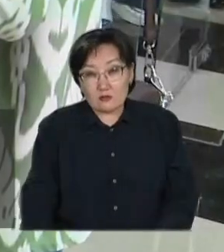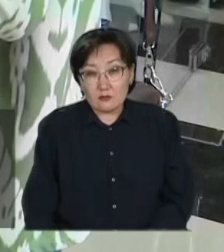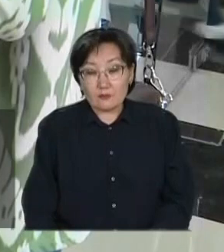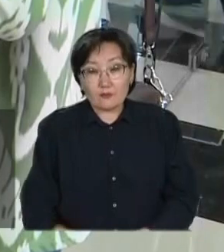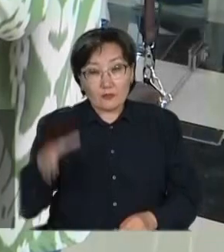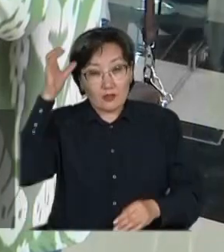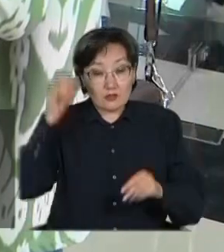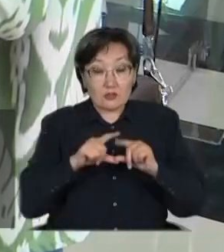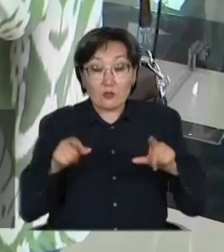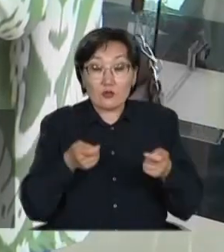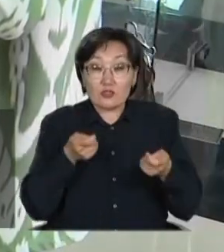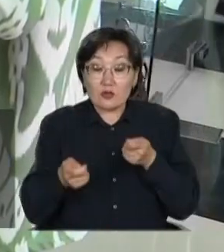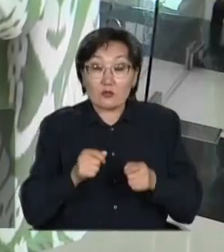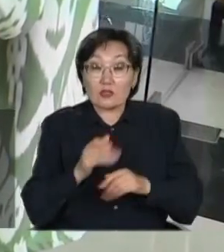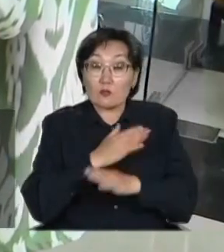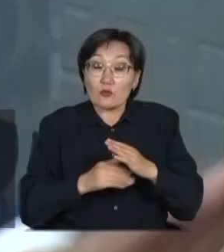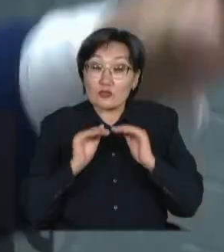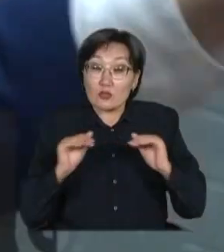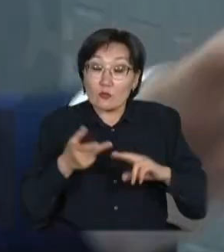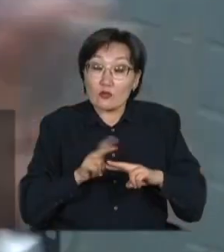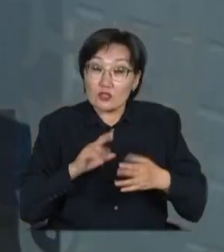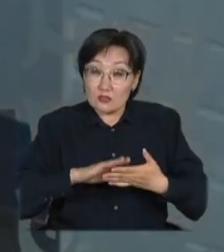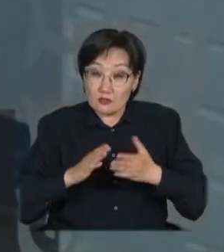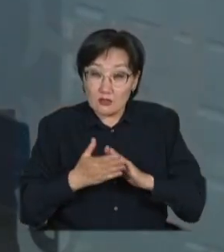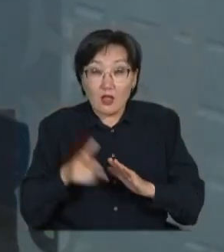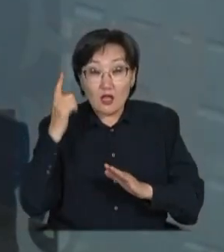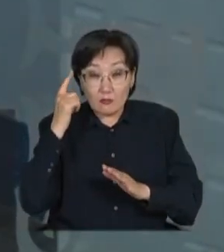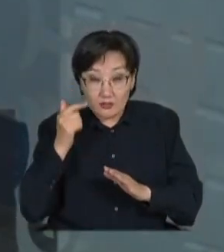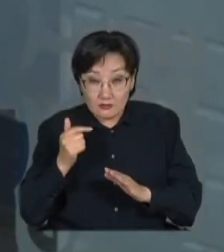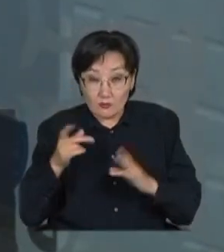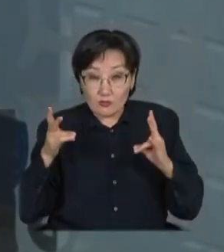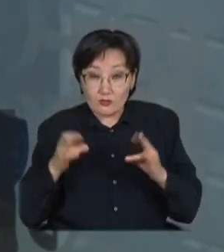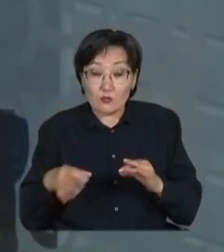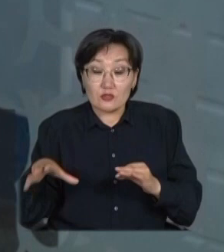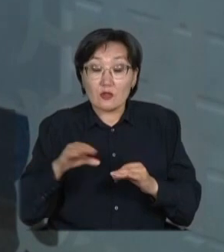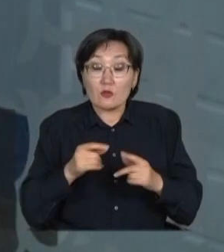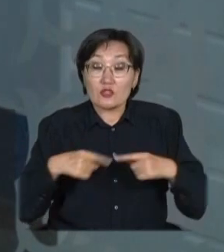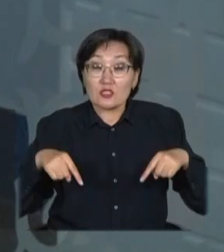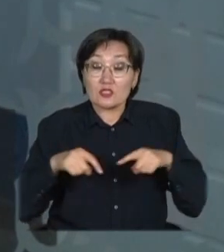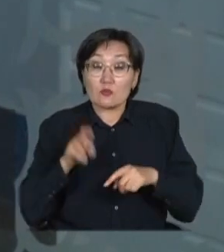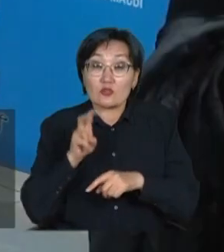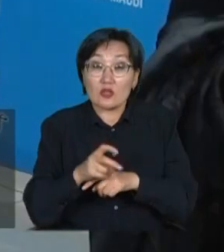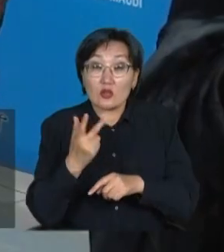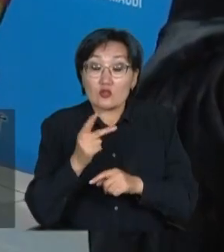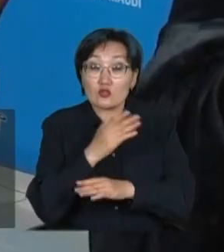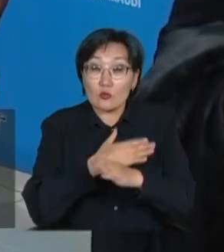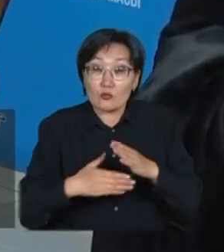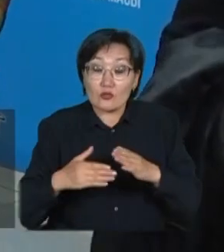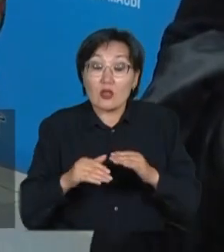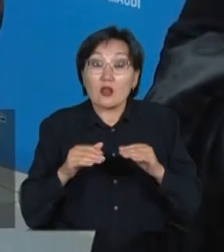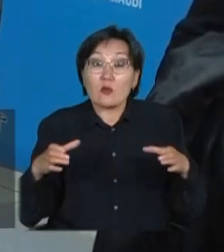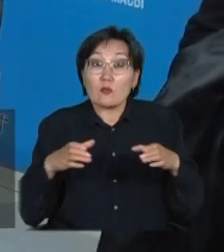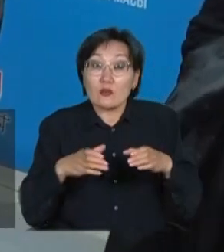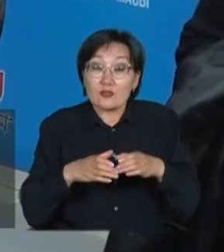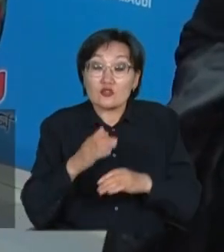Білім басқармасының басшысы ерекше балалардың бұл жағдайынан хабардар екен. Бәріне орталыққа келген 3-ші топтағы